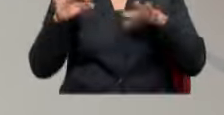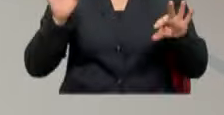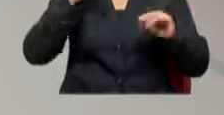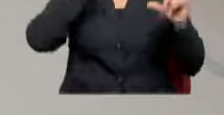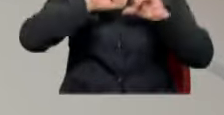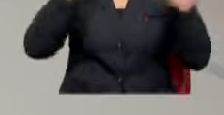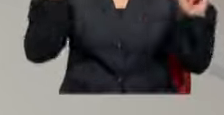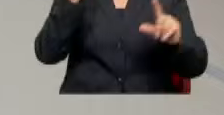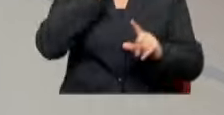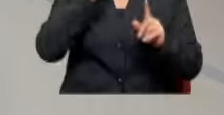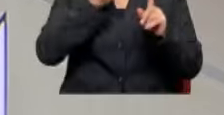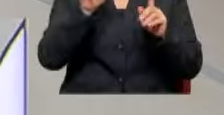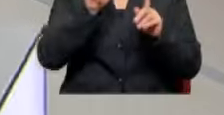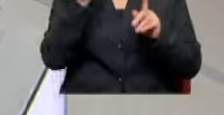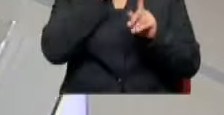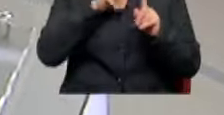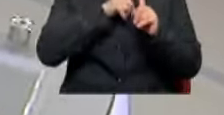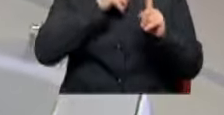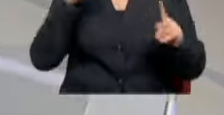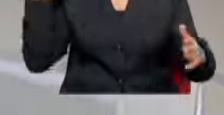Bugünkü etiketimiz sonsuza kadar.